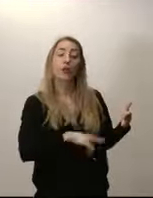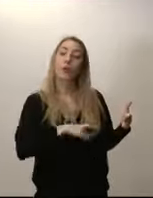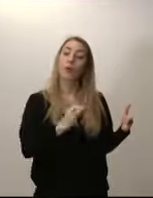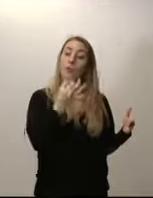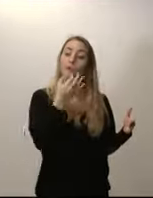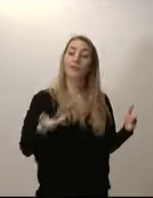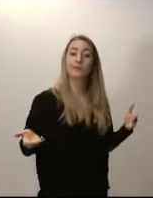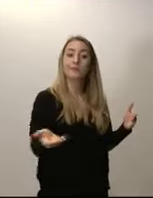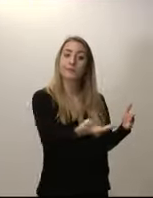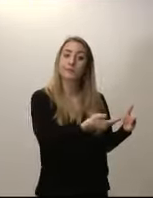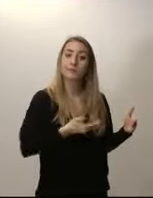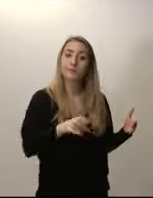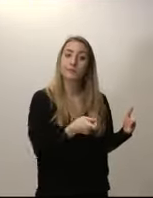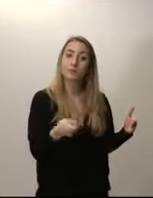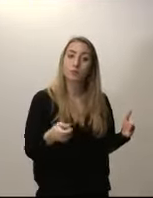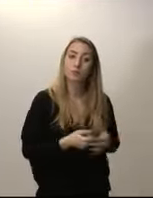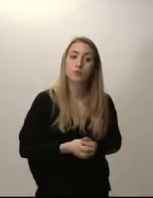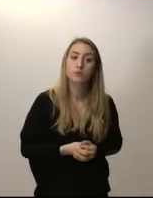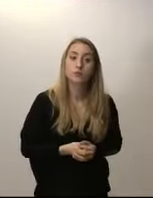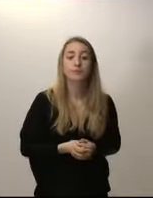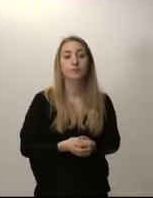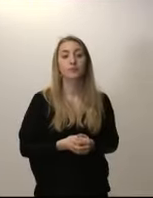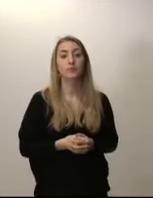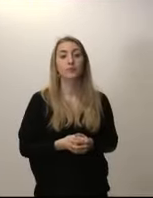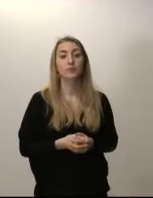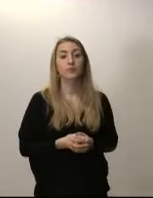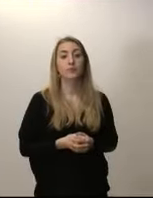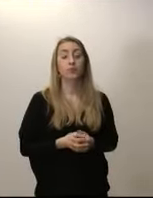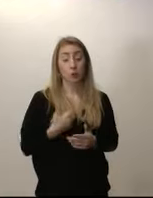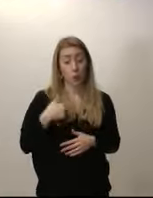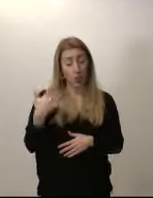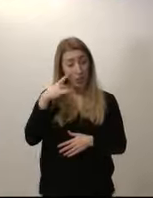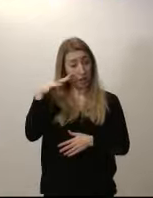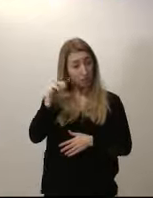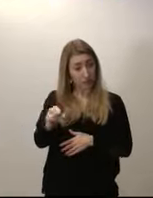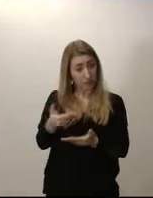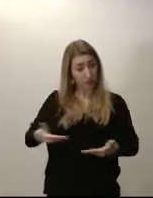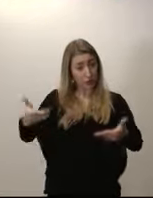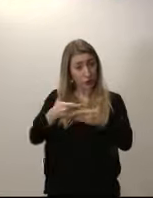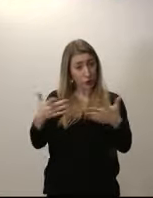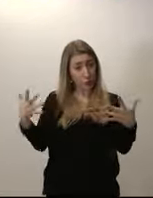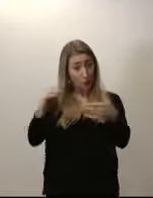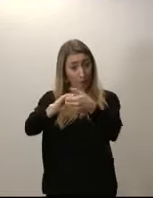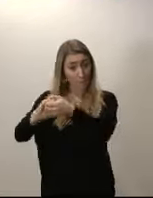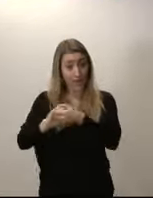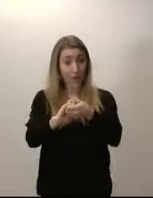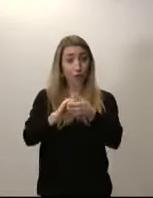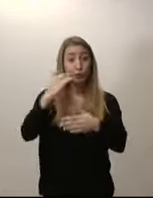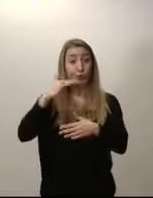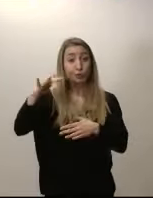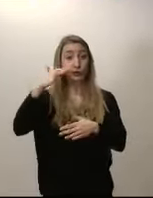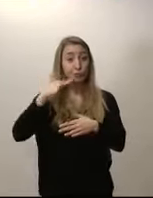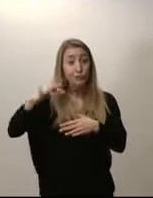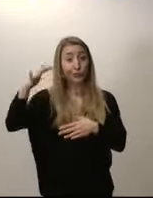profiter tout le monde. Non, mais tu as déjà vu ça, en pleine paix, il chante, et puis crac, un